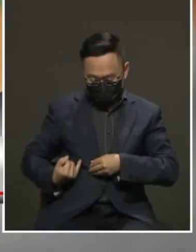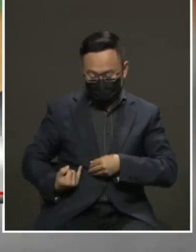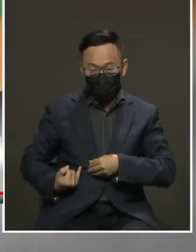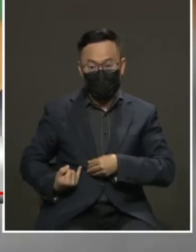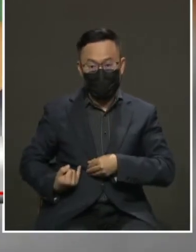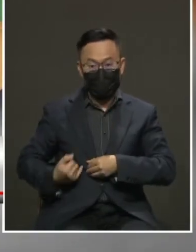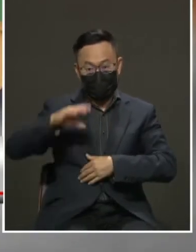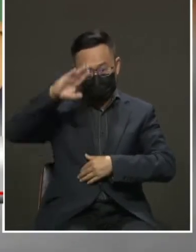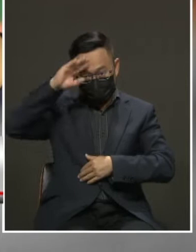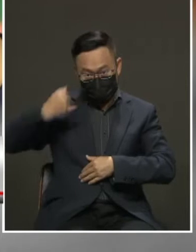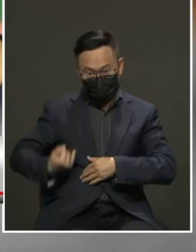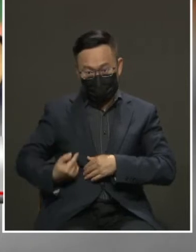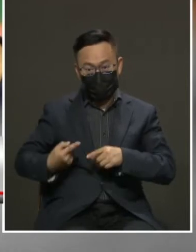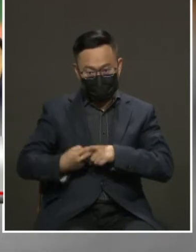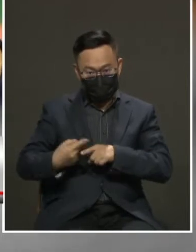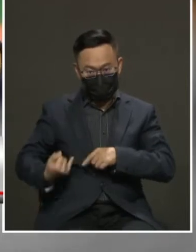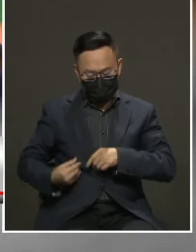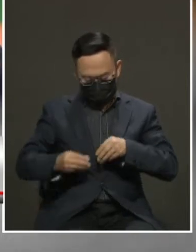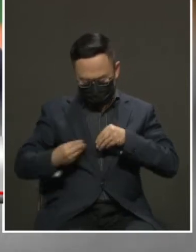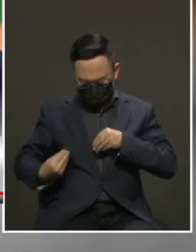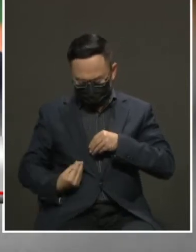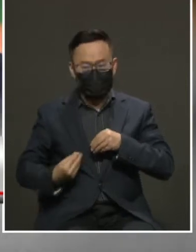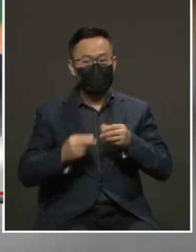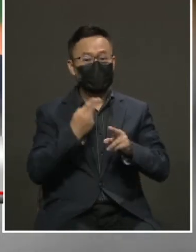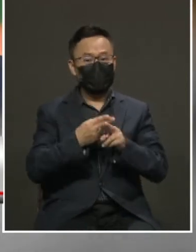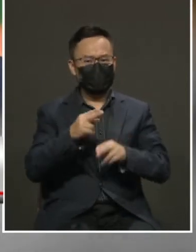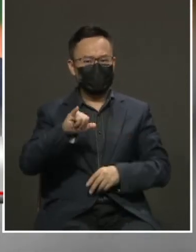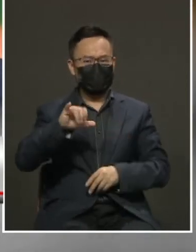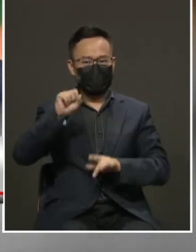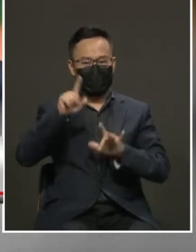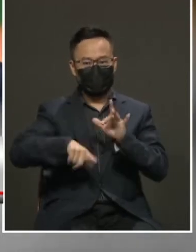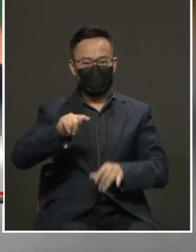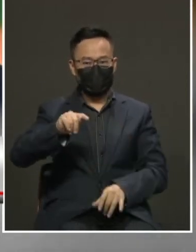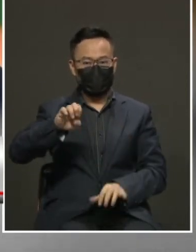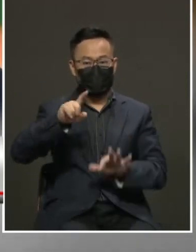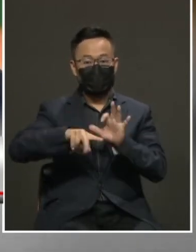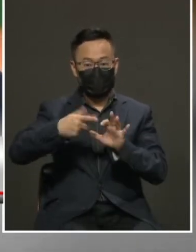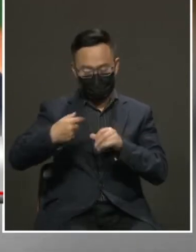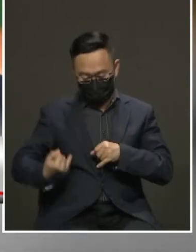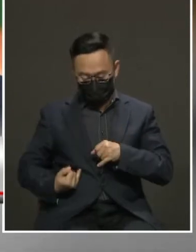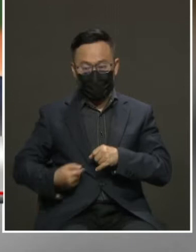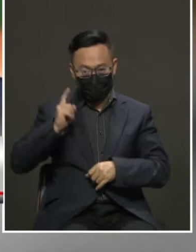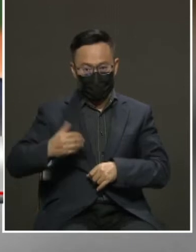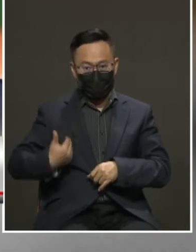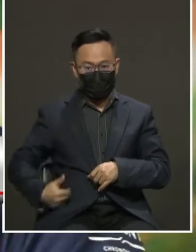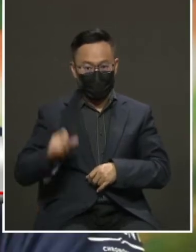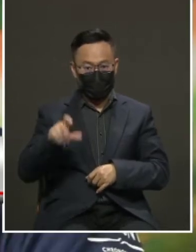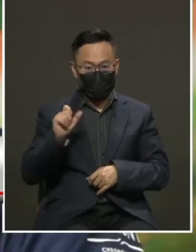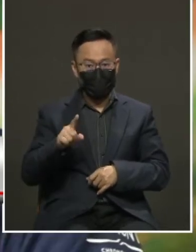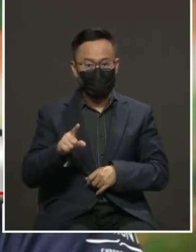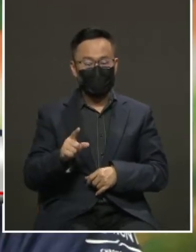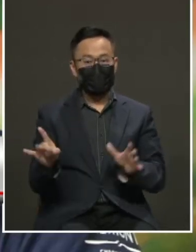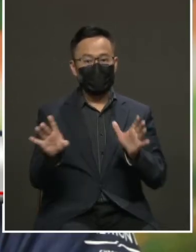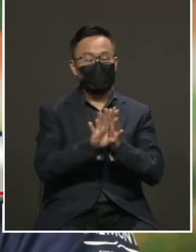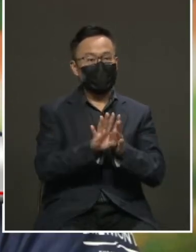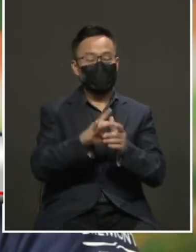ลบอนเนี่ยมีอาการไส้ติ่งอักเสบต้องเข้ารับการผ่าตัดตอนนี้เลยก็เลยทำให้เขาเนี่ยต้องถอนตัวจากเรสที่มอนซาซึ่ง